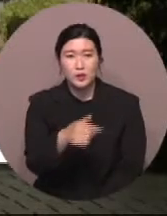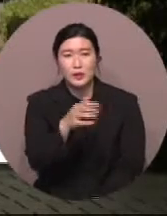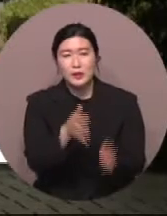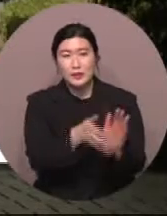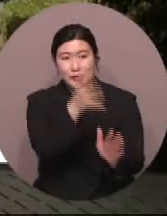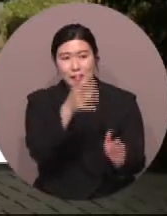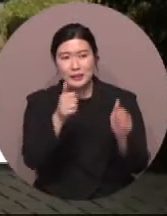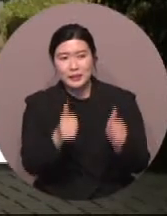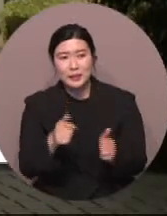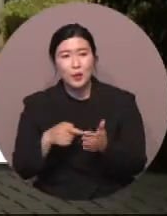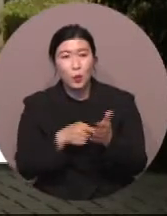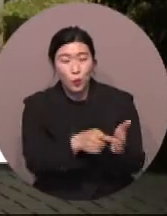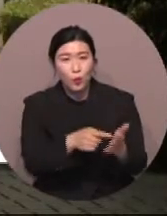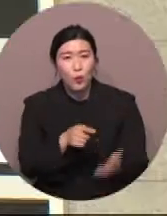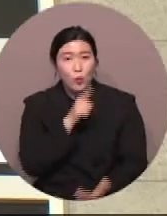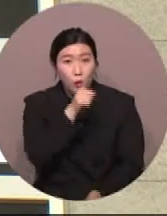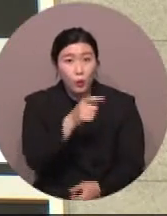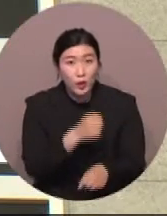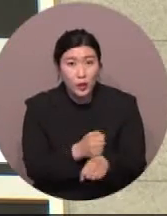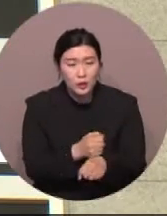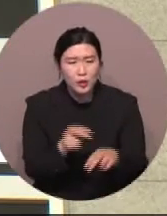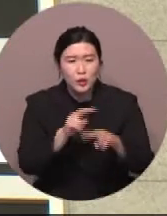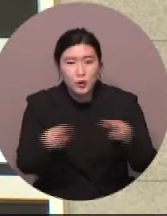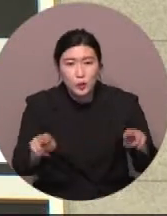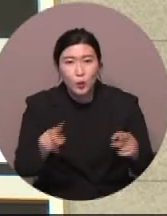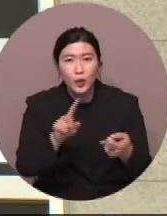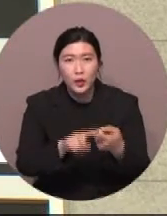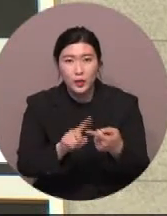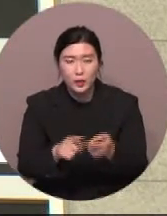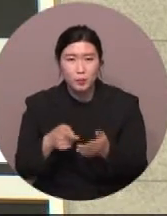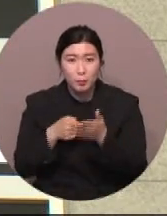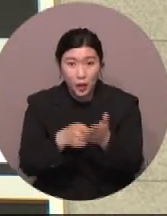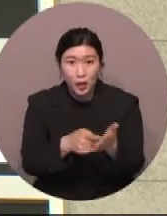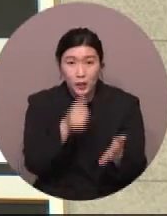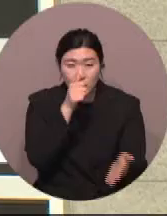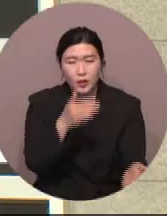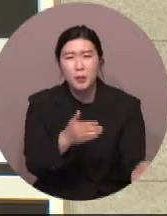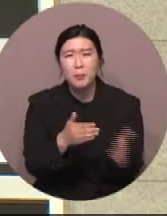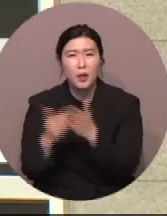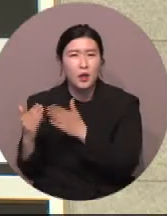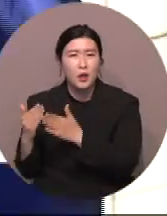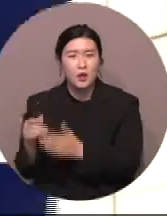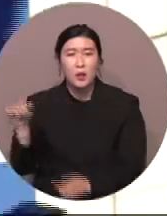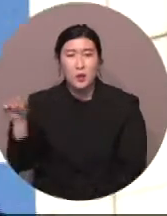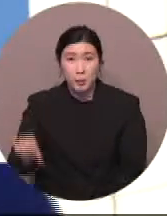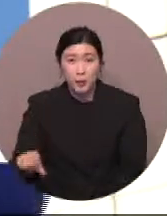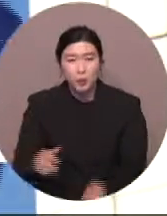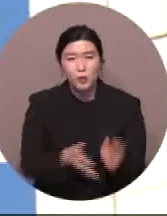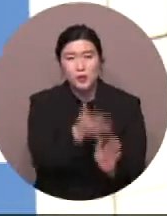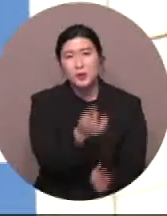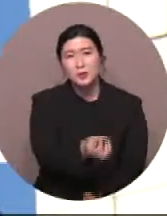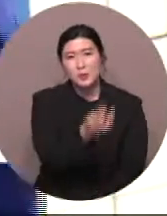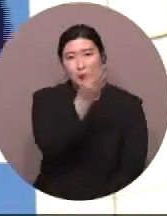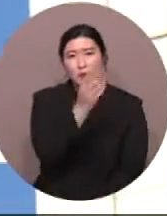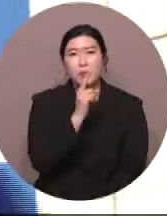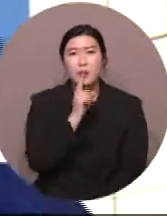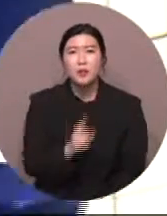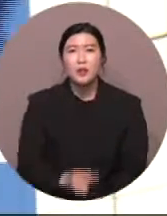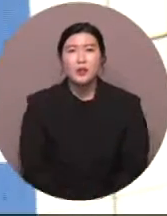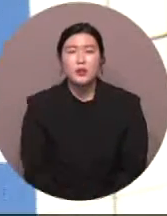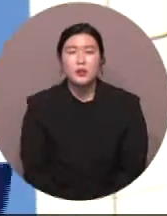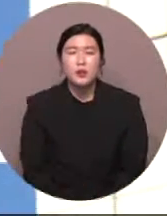낸 민간 특례 에서 제안 수용 결정 취소 처분 등 취소소송에서 원고 청구를 기각했습니다